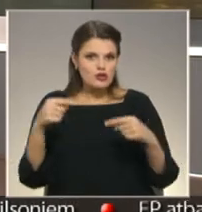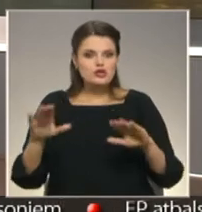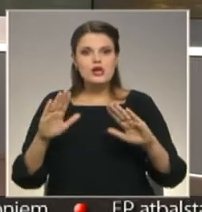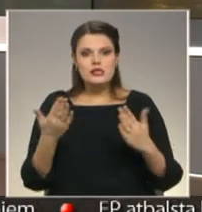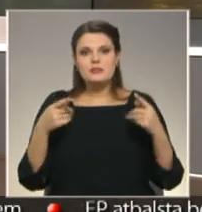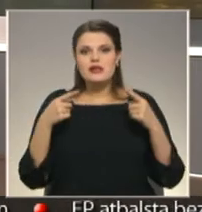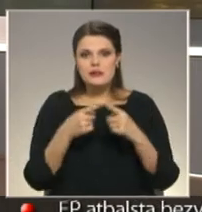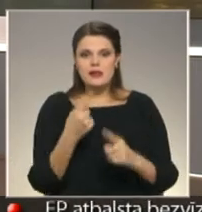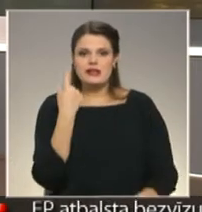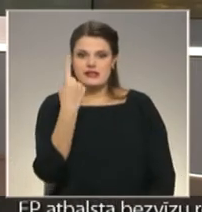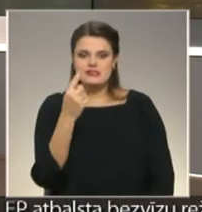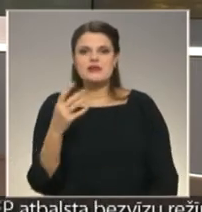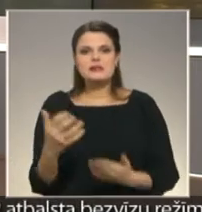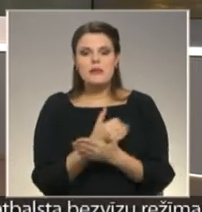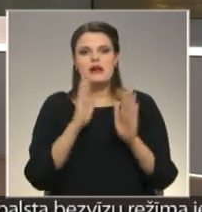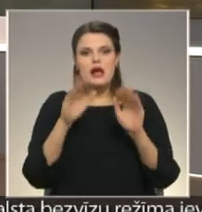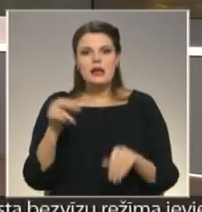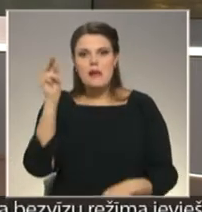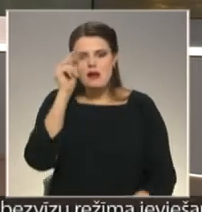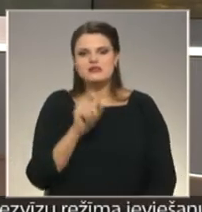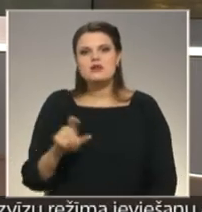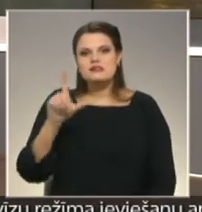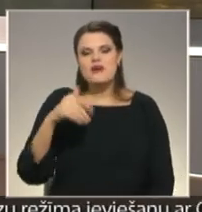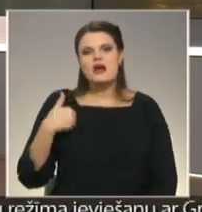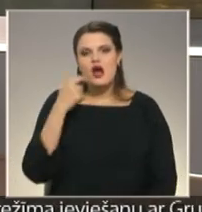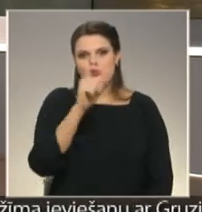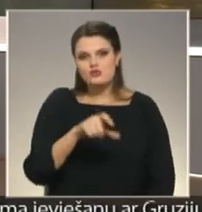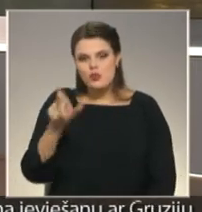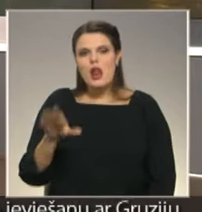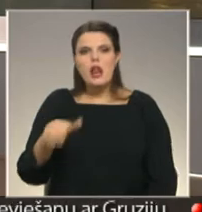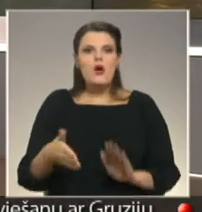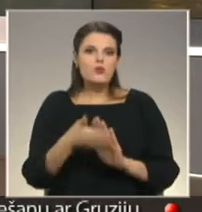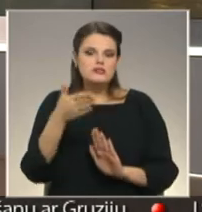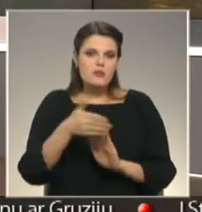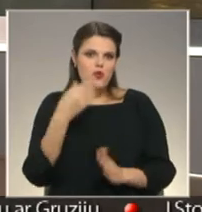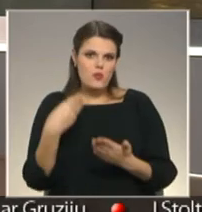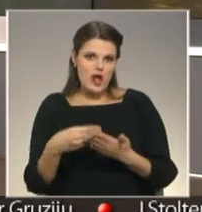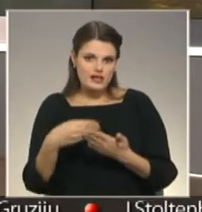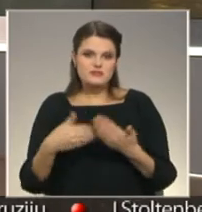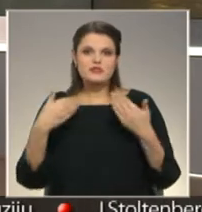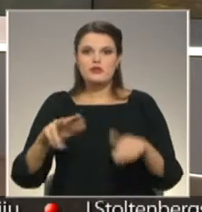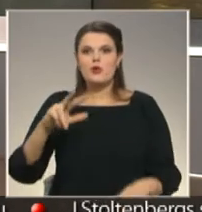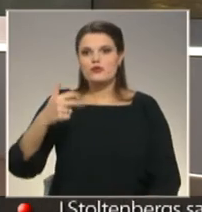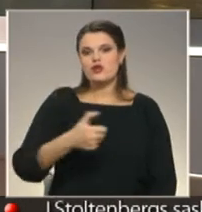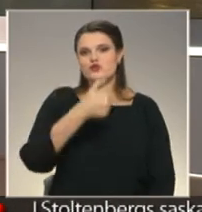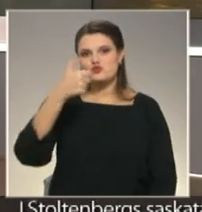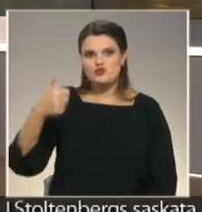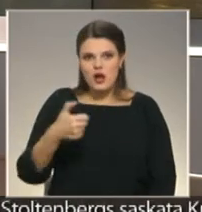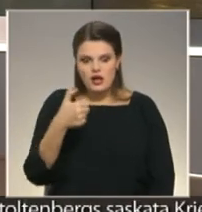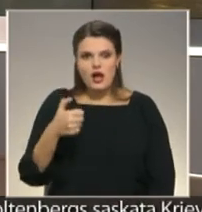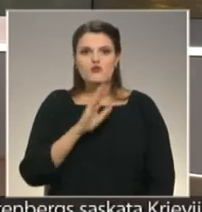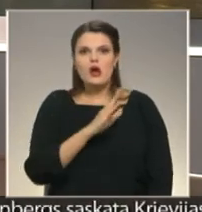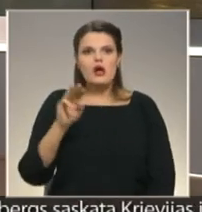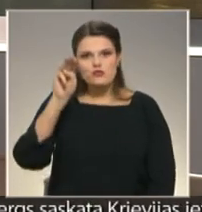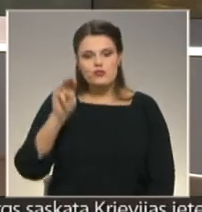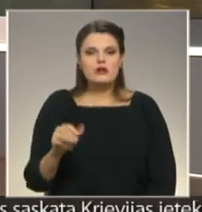tajās mācītos pēc iespējas vairāk skolēnu un lai uzlabotos sekmi līmenis. Jau trešo mācību gadu ar ikmēnešu stipendiju tiek atalgot